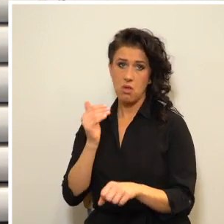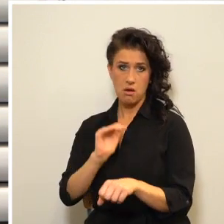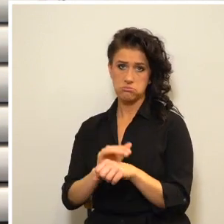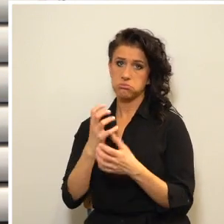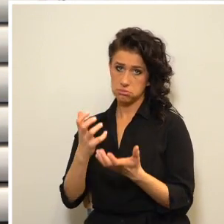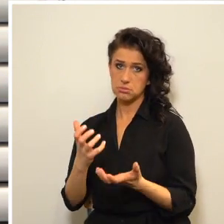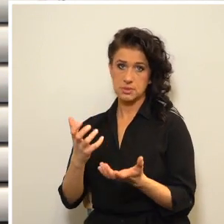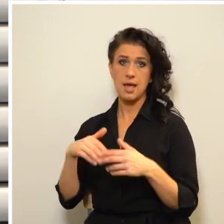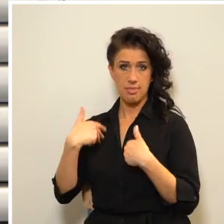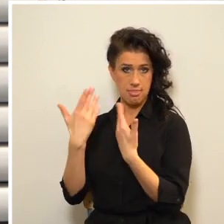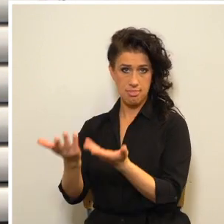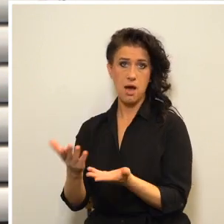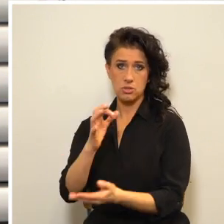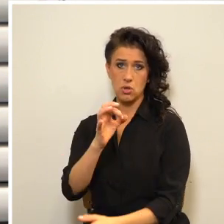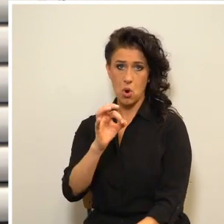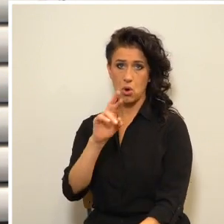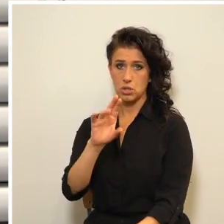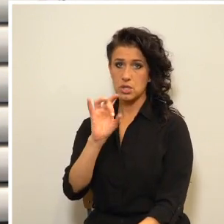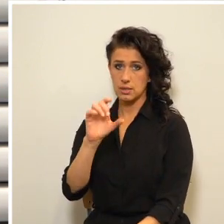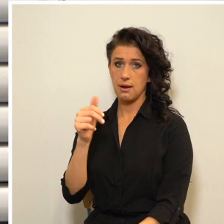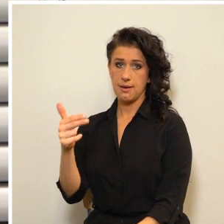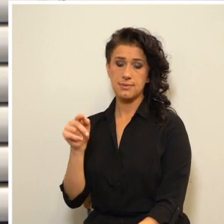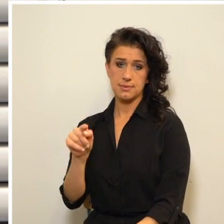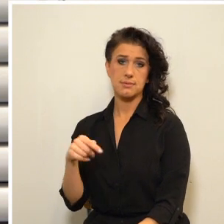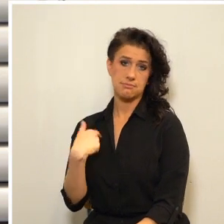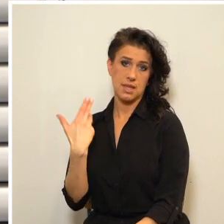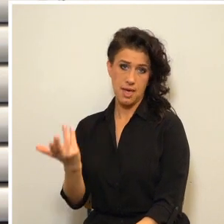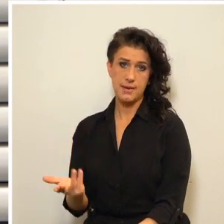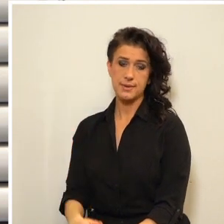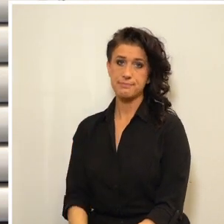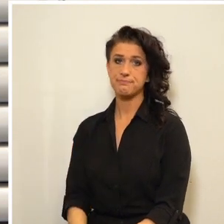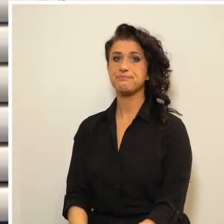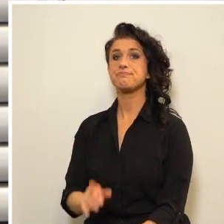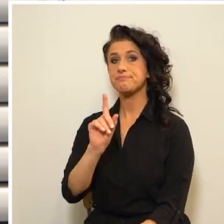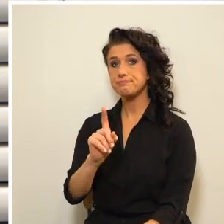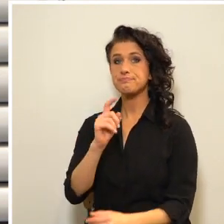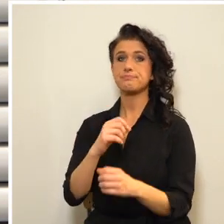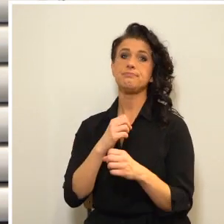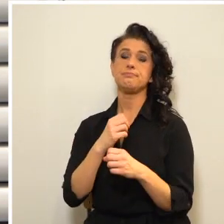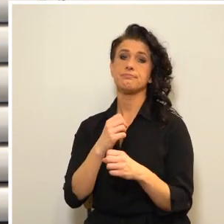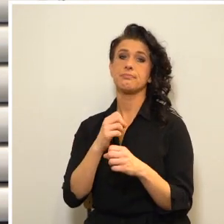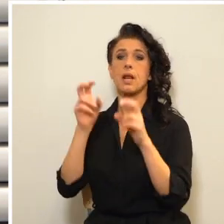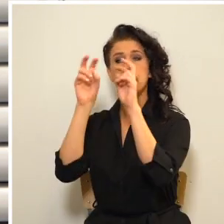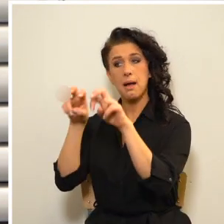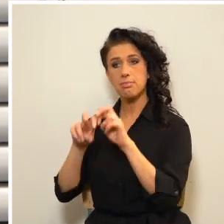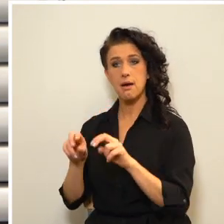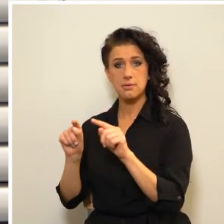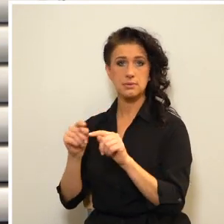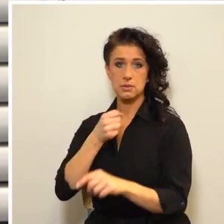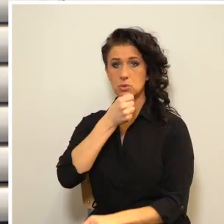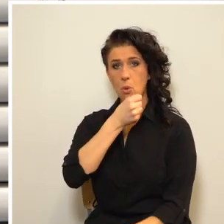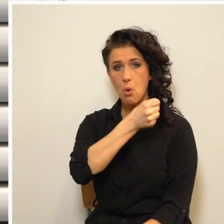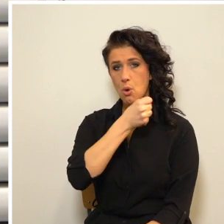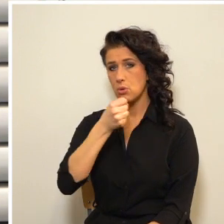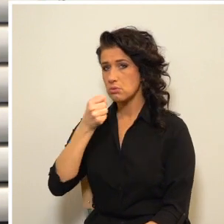i taka taki odpowiedzi są najczęstsze No ale w badaniach sondażowych być może zależności od tego jeszcze